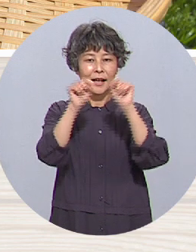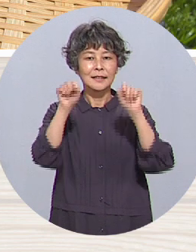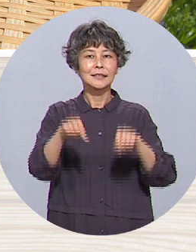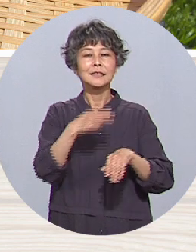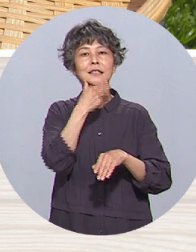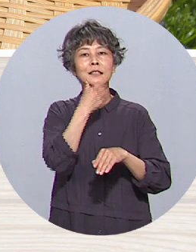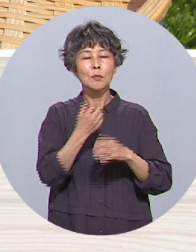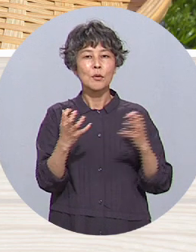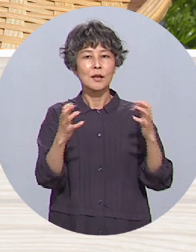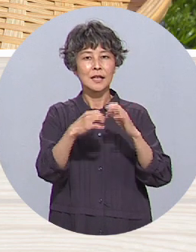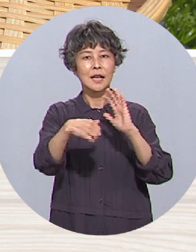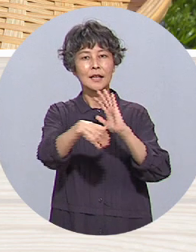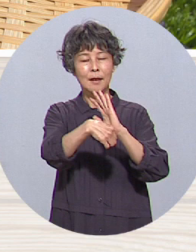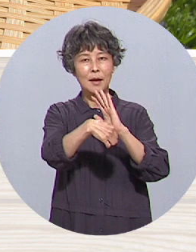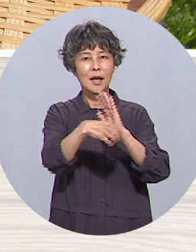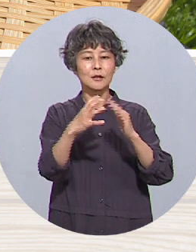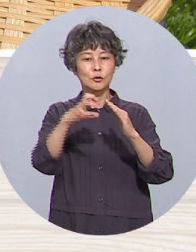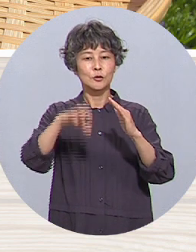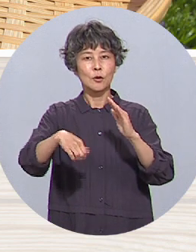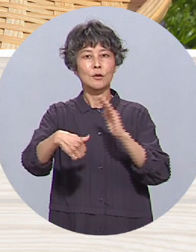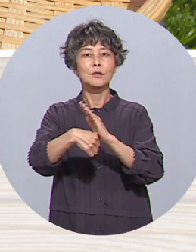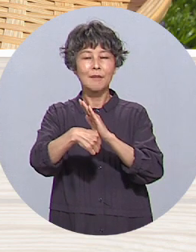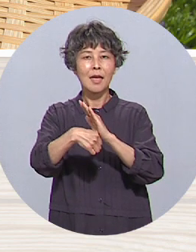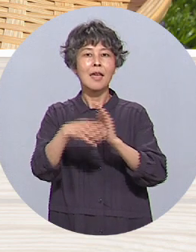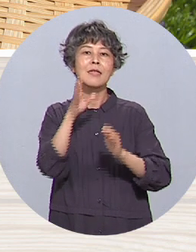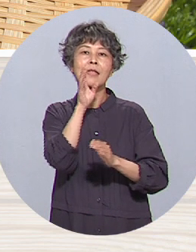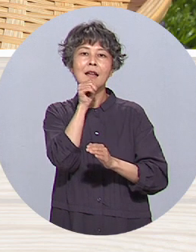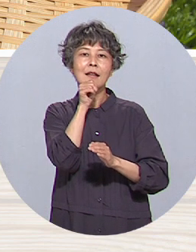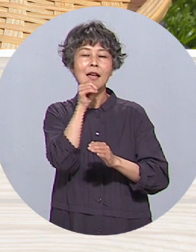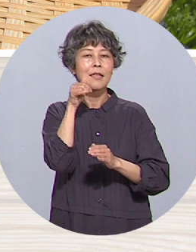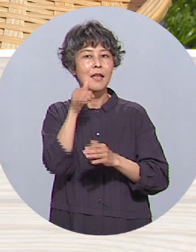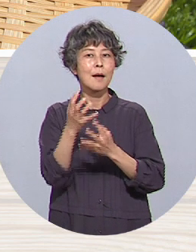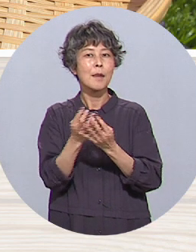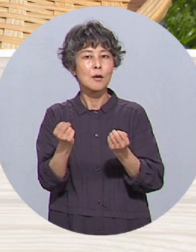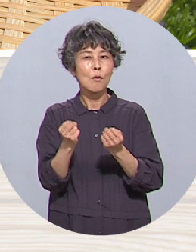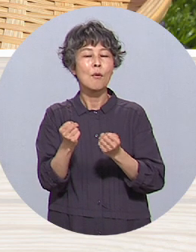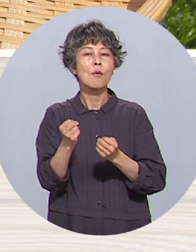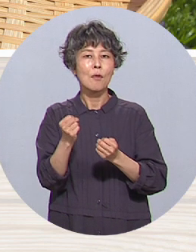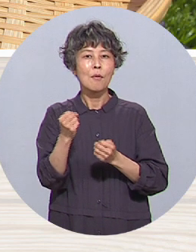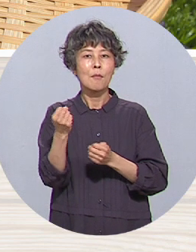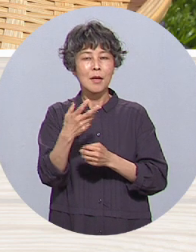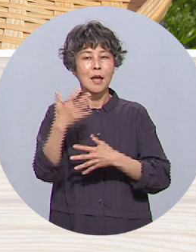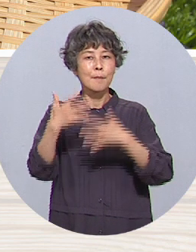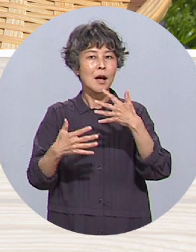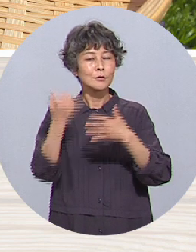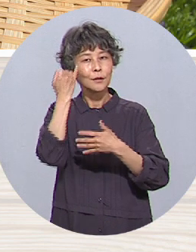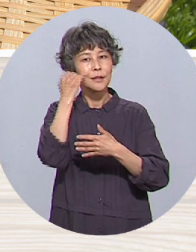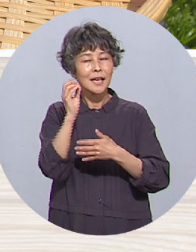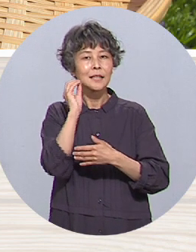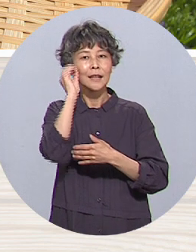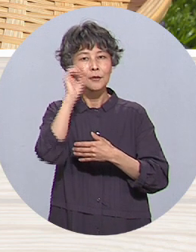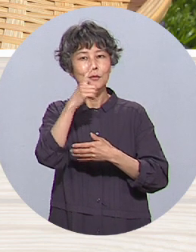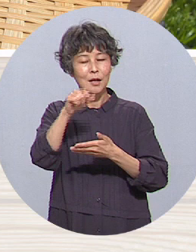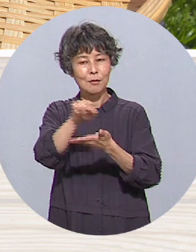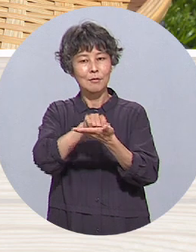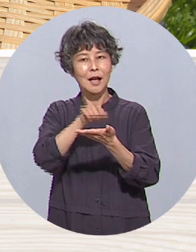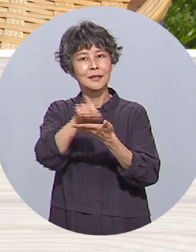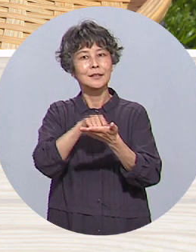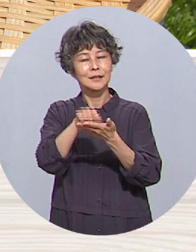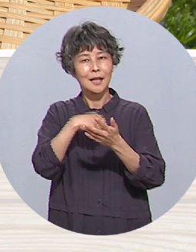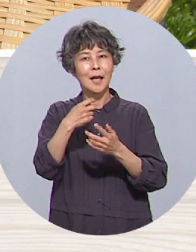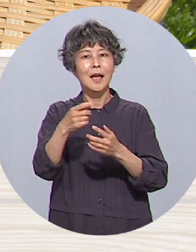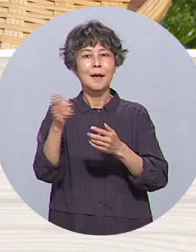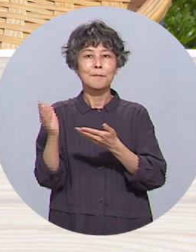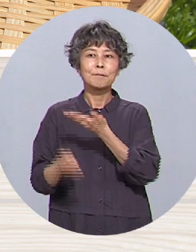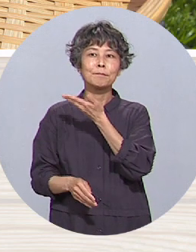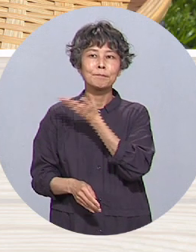ご希望の野菜の名前、住所、氏名、年齢、電話番号、そして番組のご意見ご感想を必ずお書きの上、ご